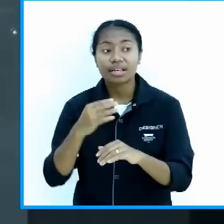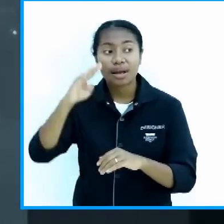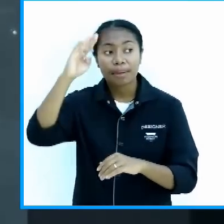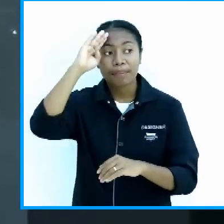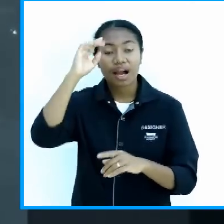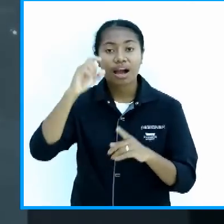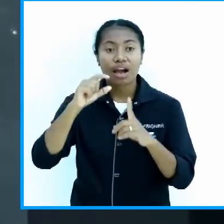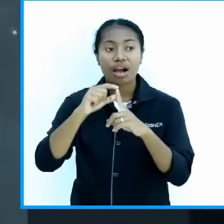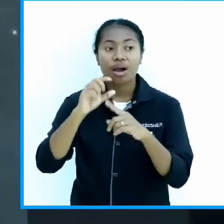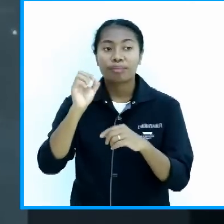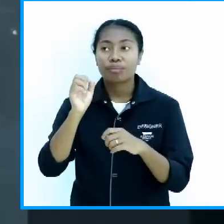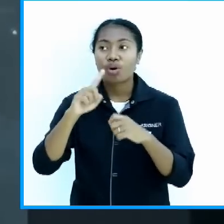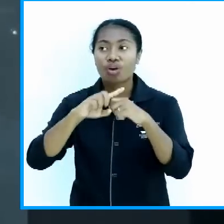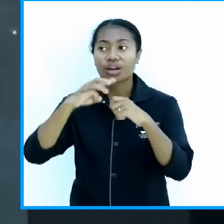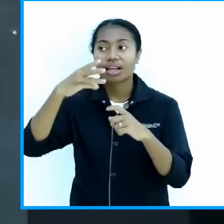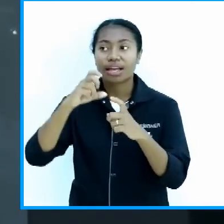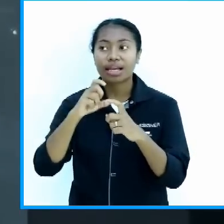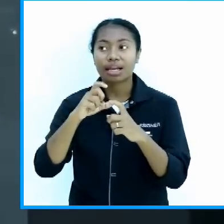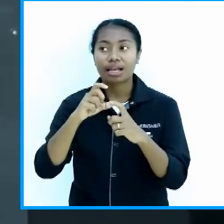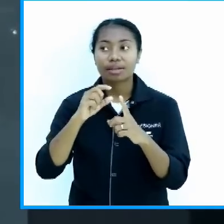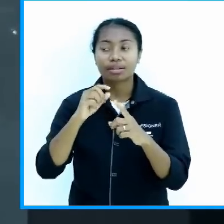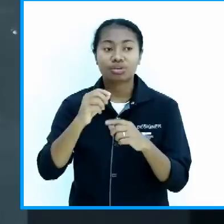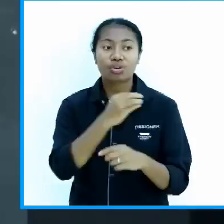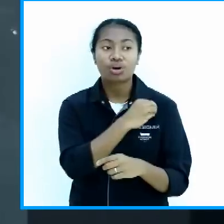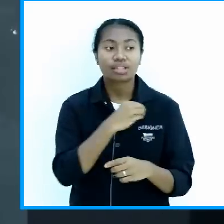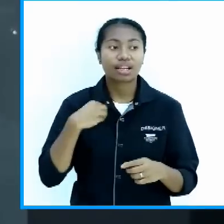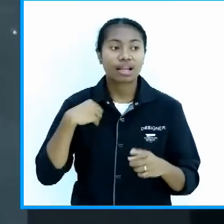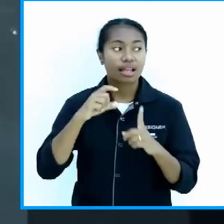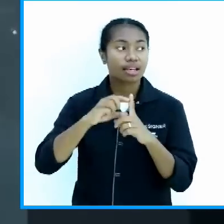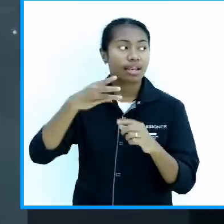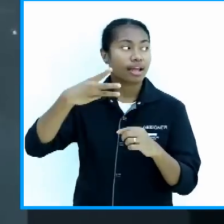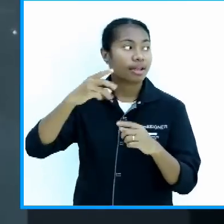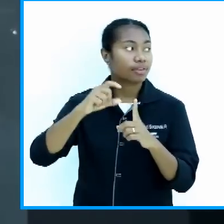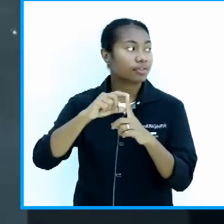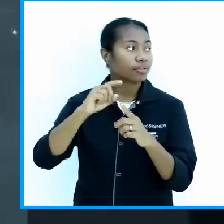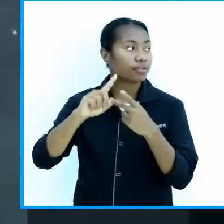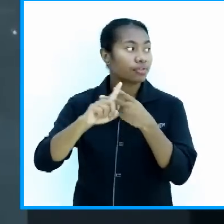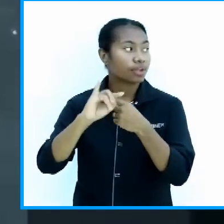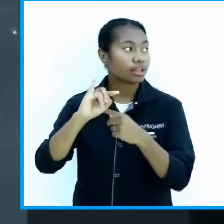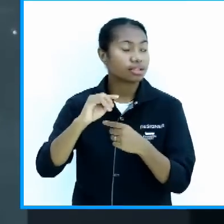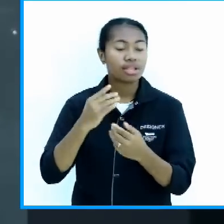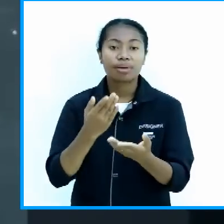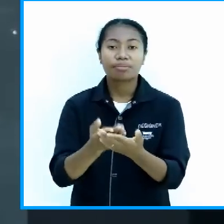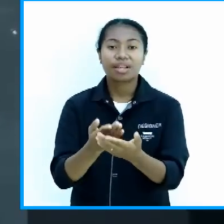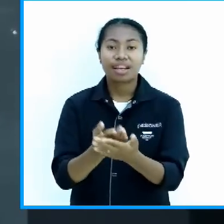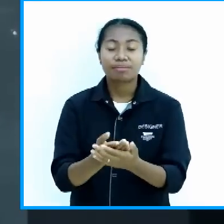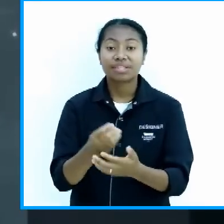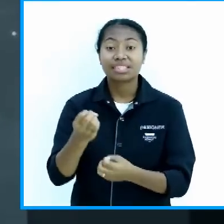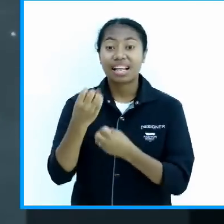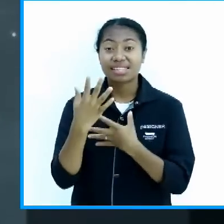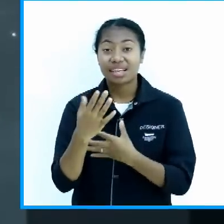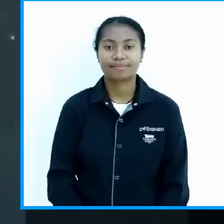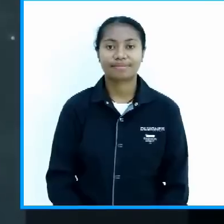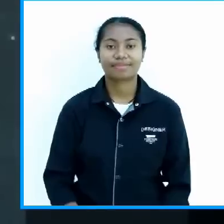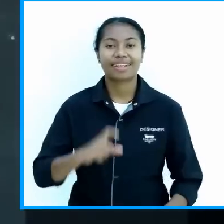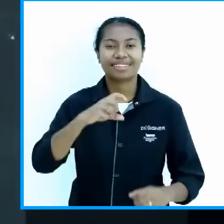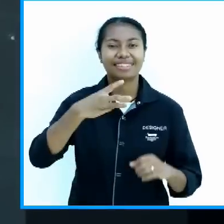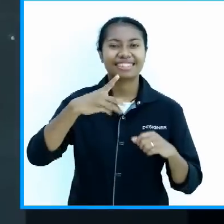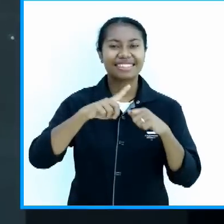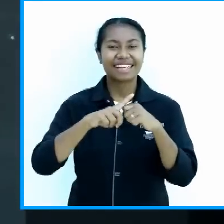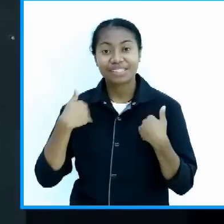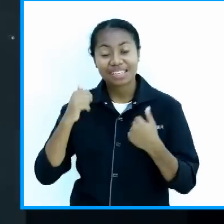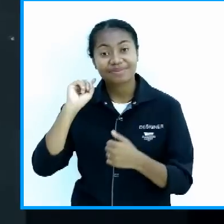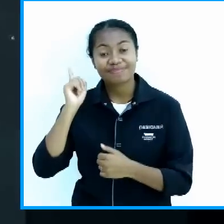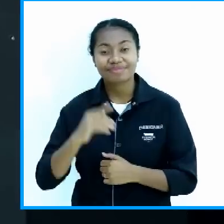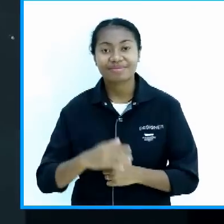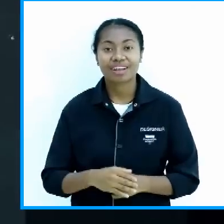David. Saya beri kesempatan Pak Dokter untuk jelaskan soal vaksin ini. Setelah itu baru saya lanjutkan.